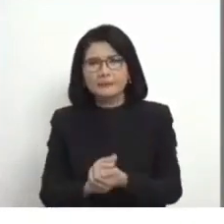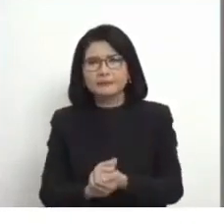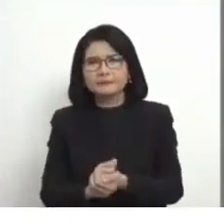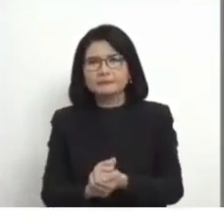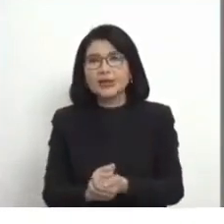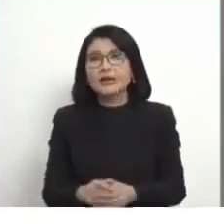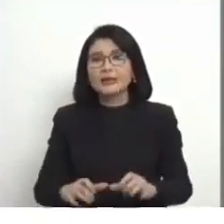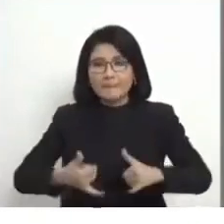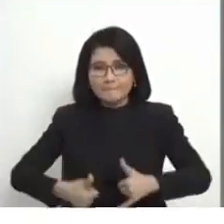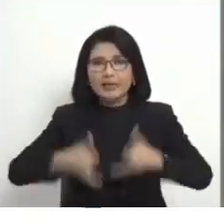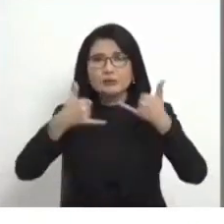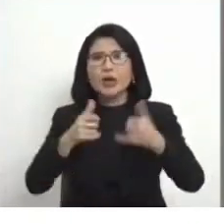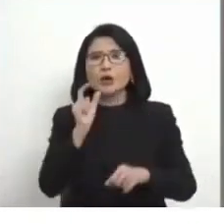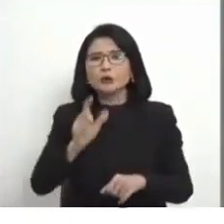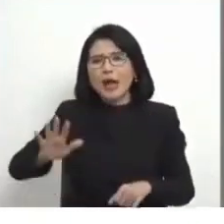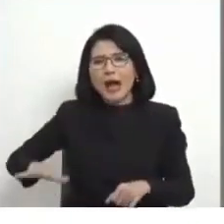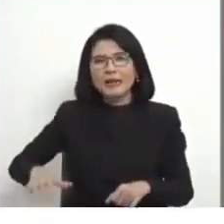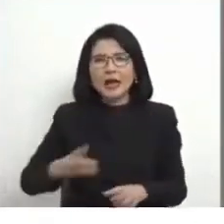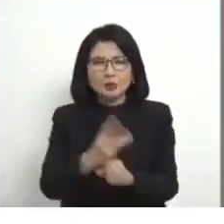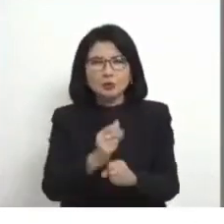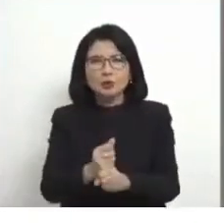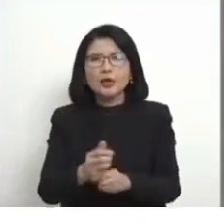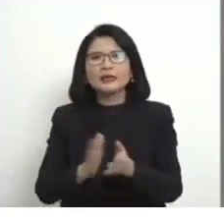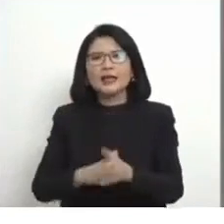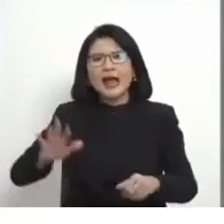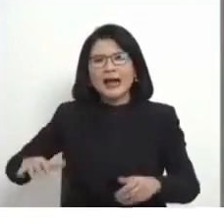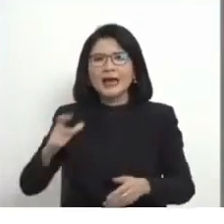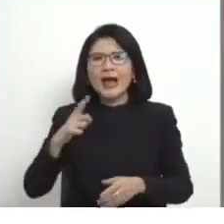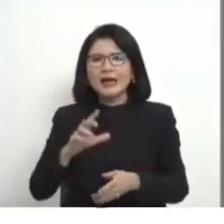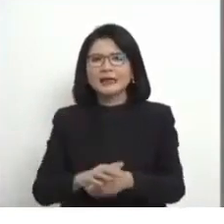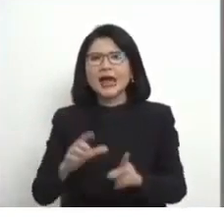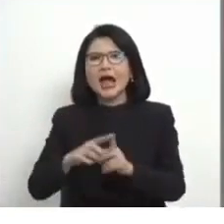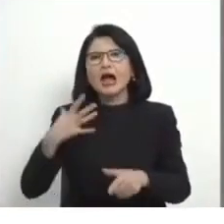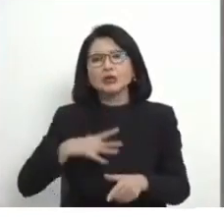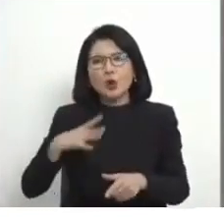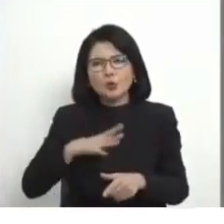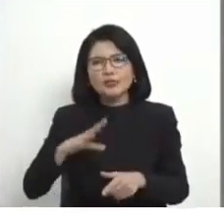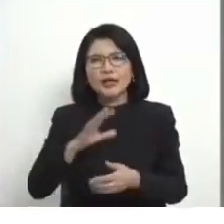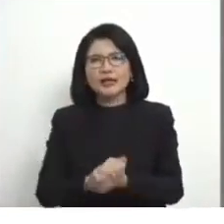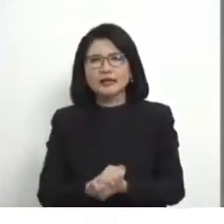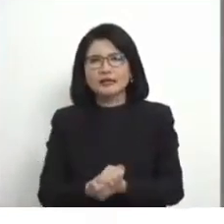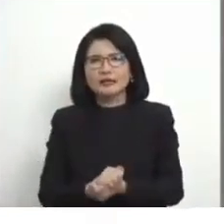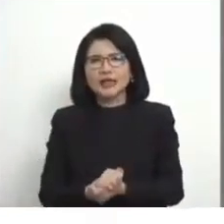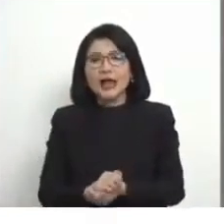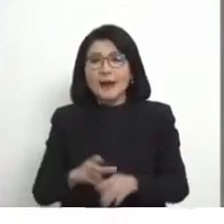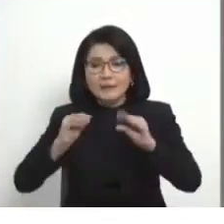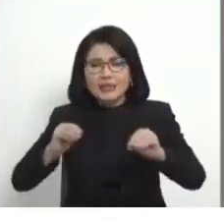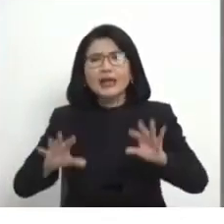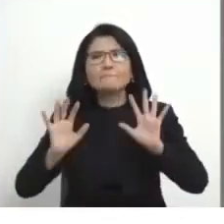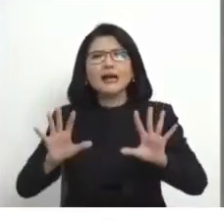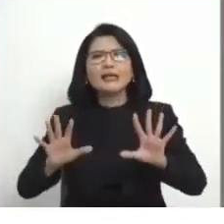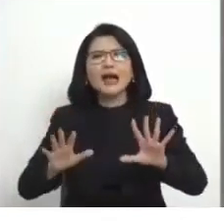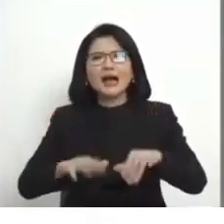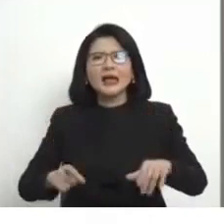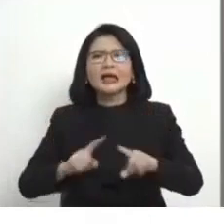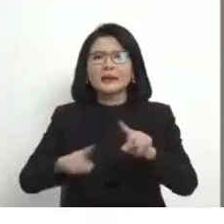untuk anak guru dan anak dosen serta anak tenaga kependidikan jangan sampai mereka mendidik ratusan anak tapi anaknya tidak